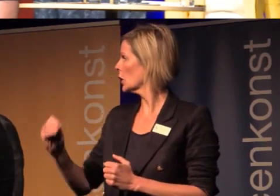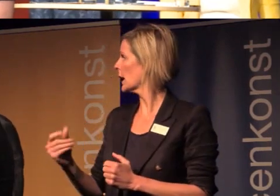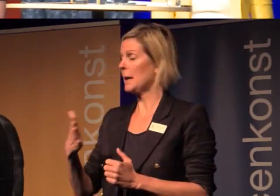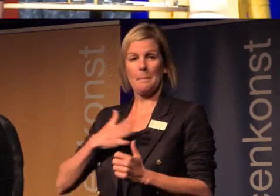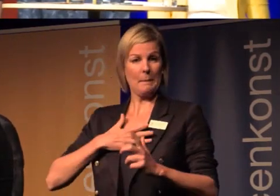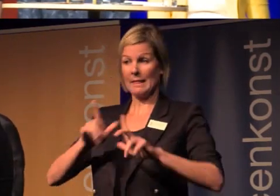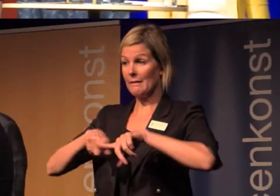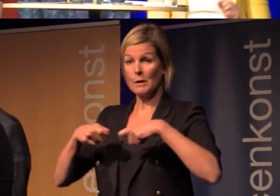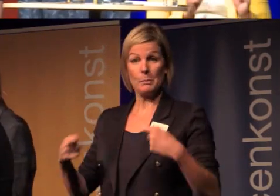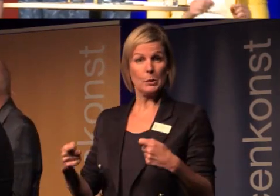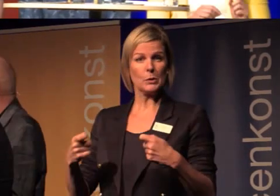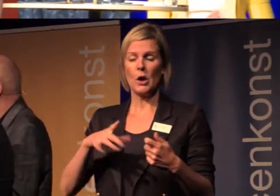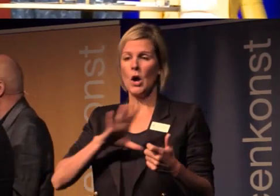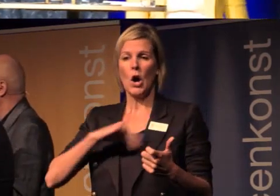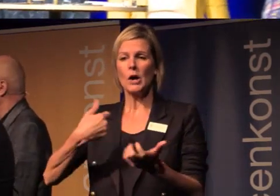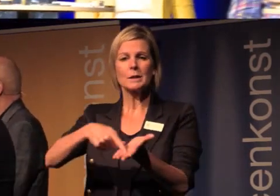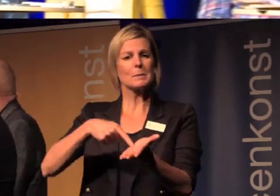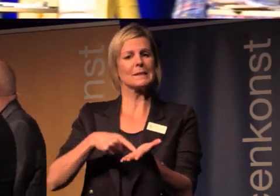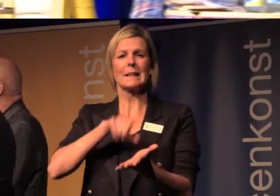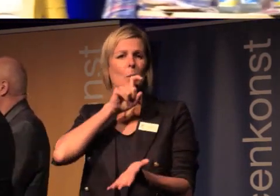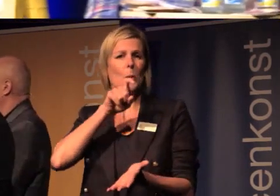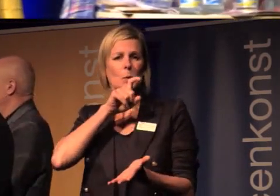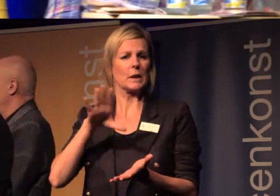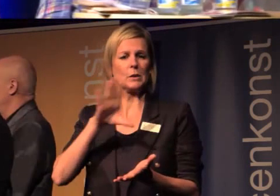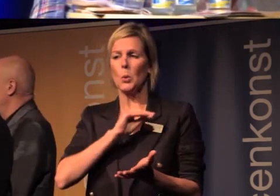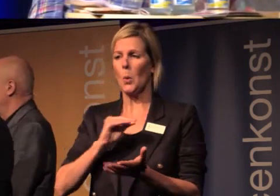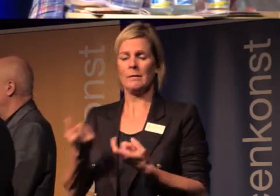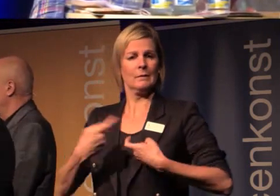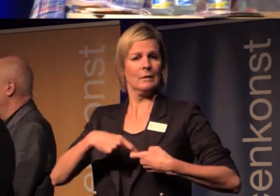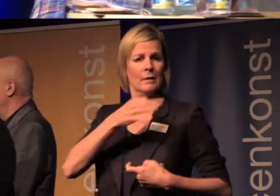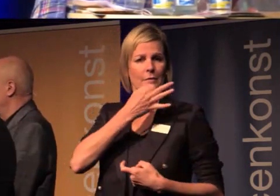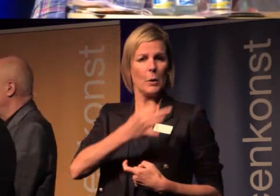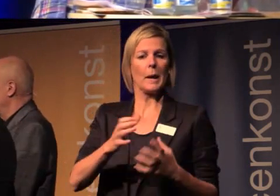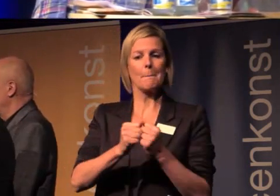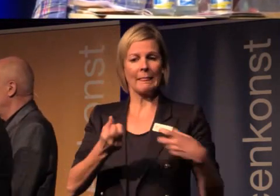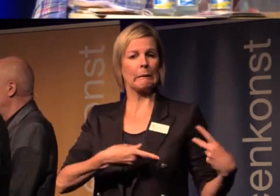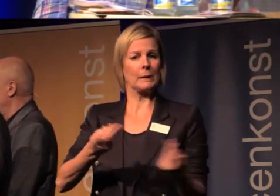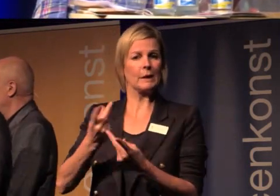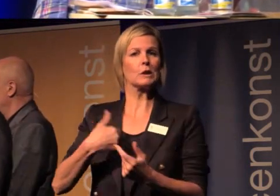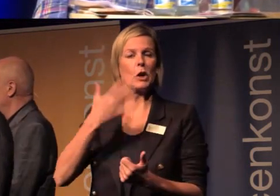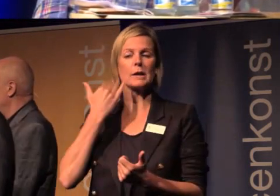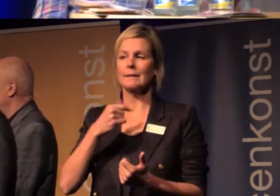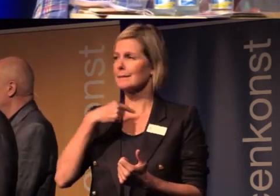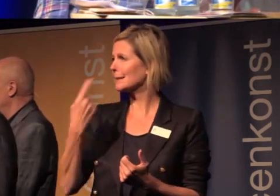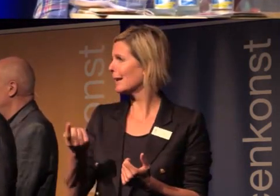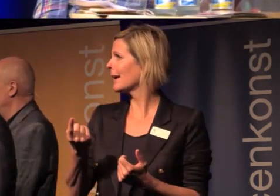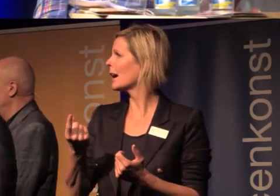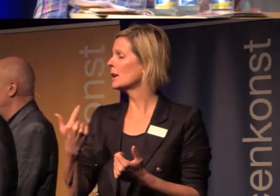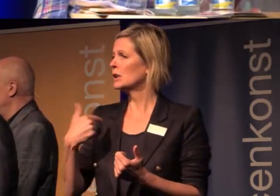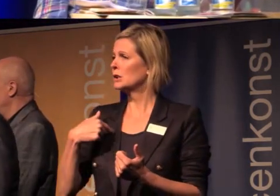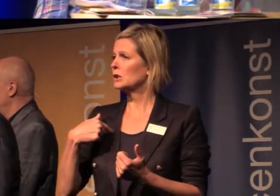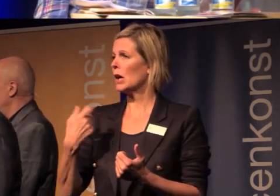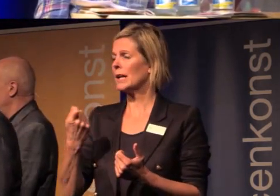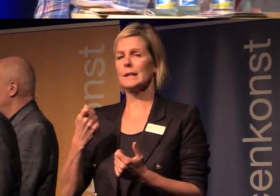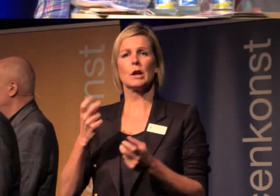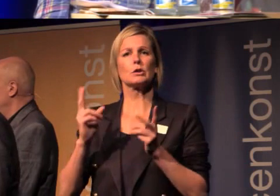mitt förbund har inte någon specifik utpräglad åsikt om just den här frågan. Men generellt sett kan jag säga att jag resonerar lite som Luff